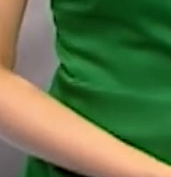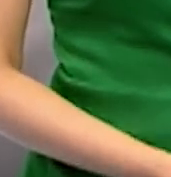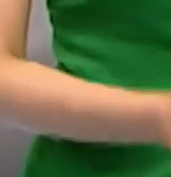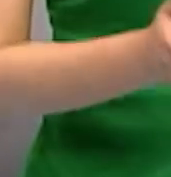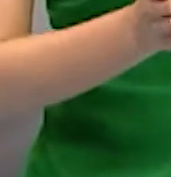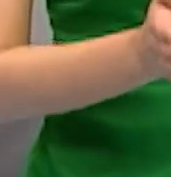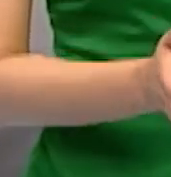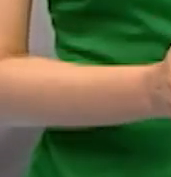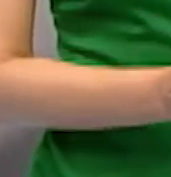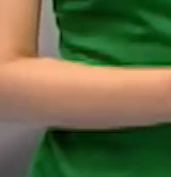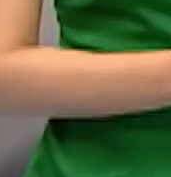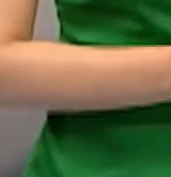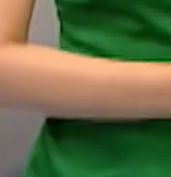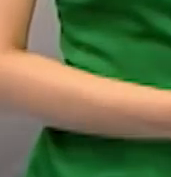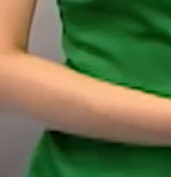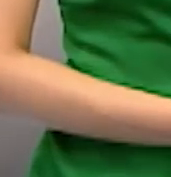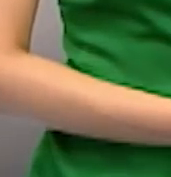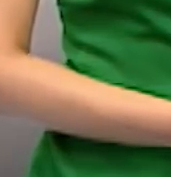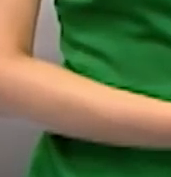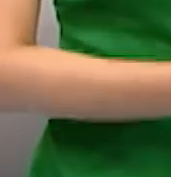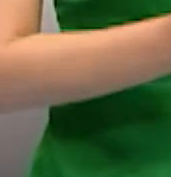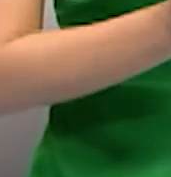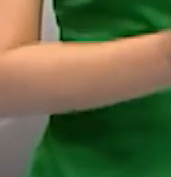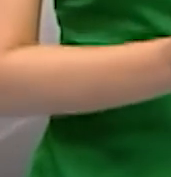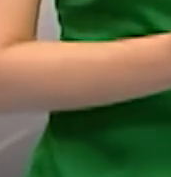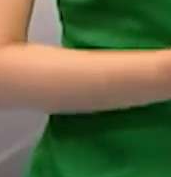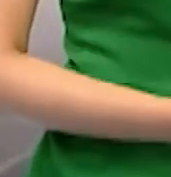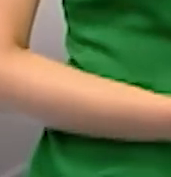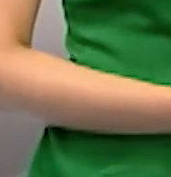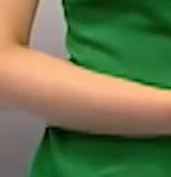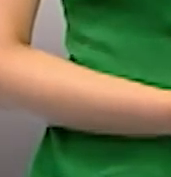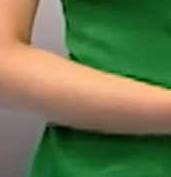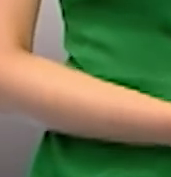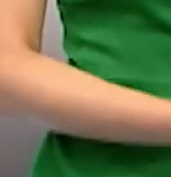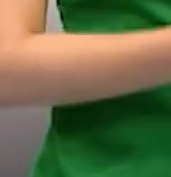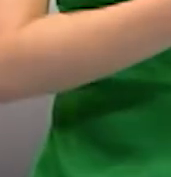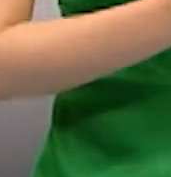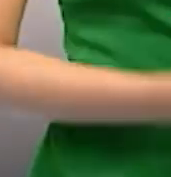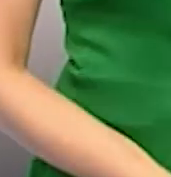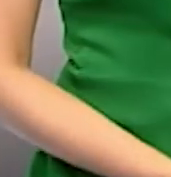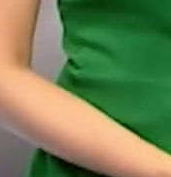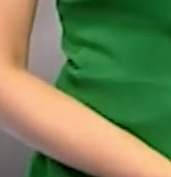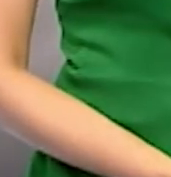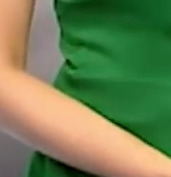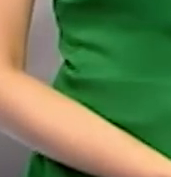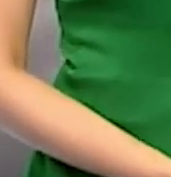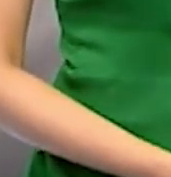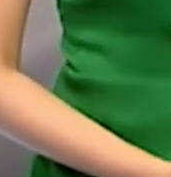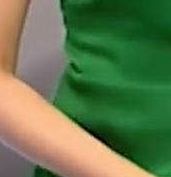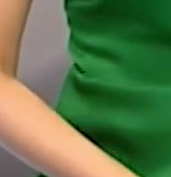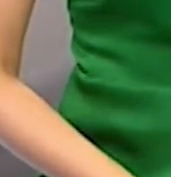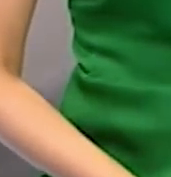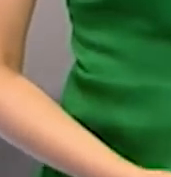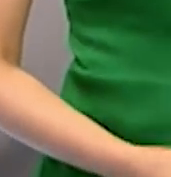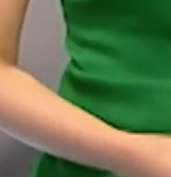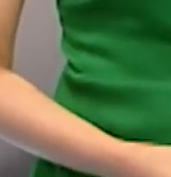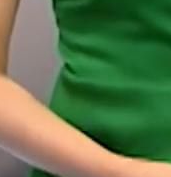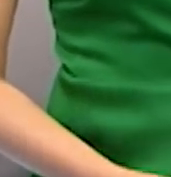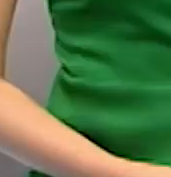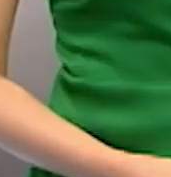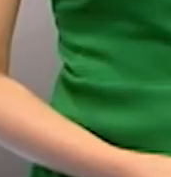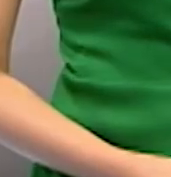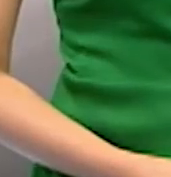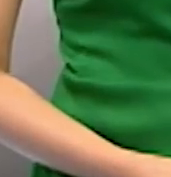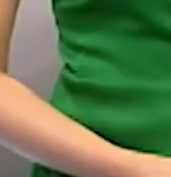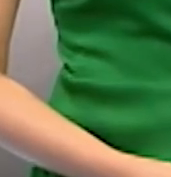channel. I-click lang ang subscribe button na lalabas sa screen. Sa mga kapuso abroad, maari niyo kaming masubaybayan sa